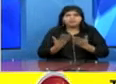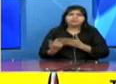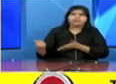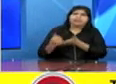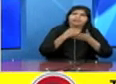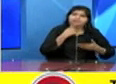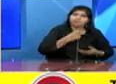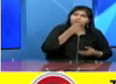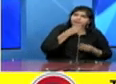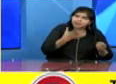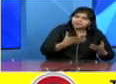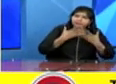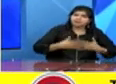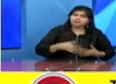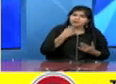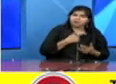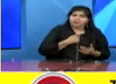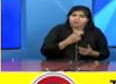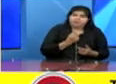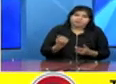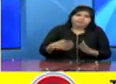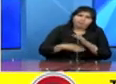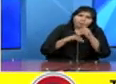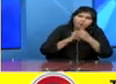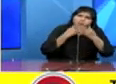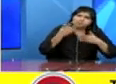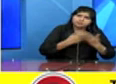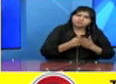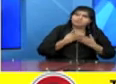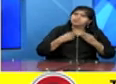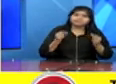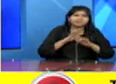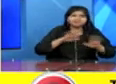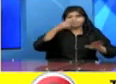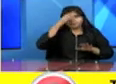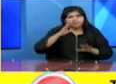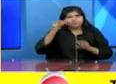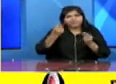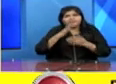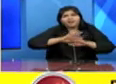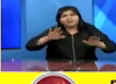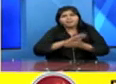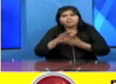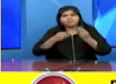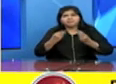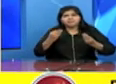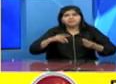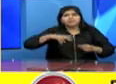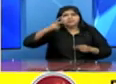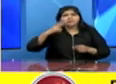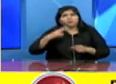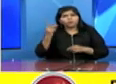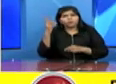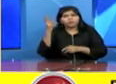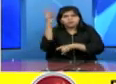थे, और कॉन्फिडेंस दे रहे थे कि कुछ नहीं होगा, आप ठीक हो जाओगे। ऐसे बात करते रहते थे। दिन में 2-3 बार डॉक्टर